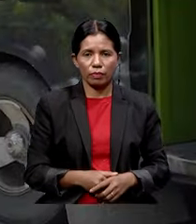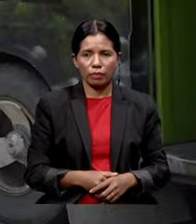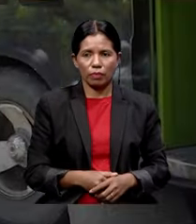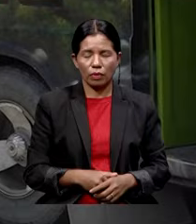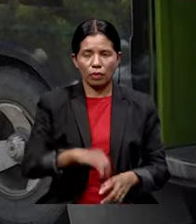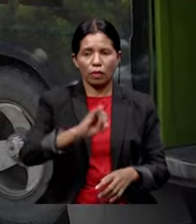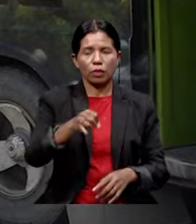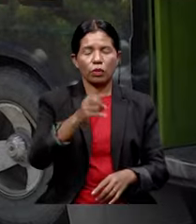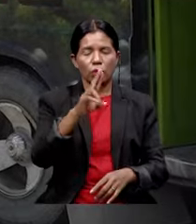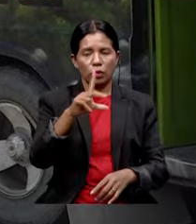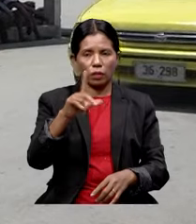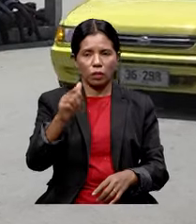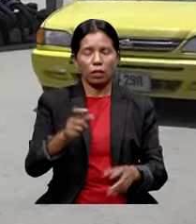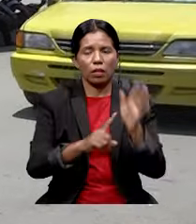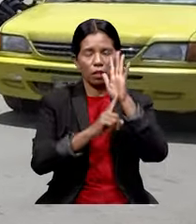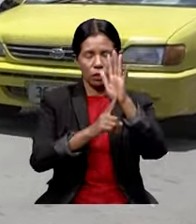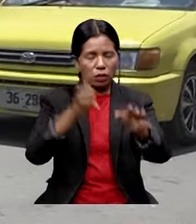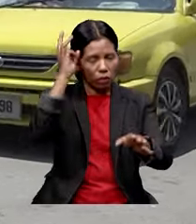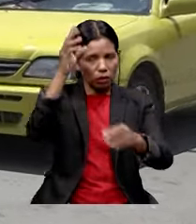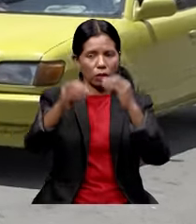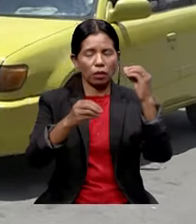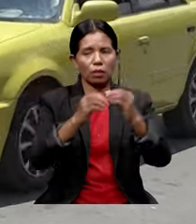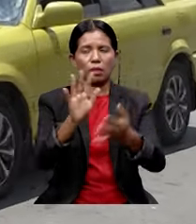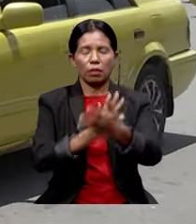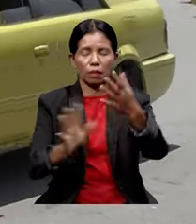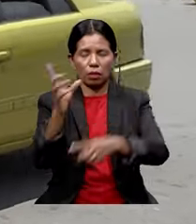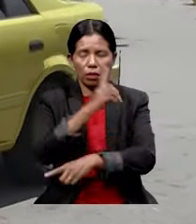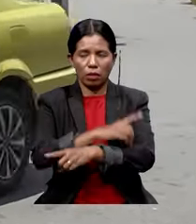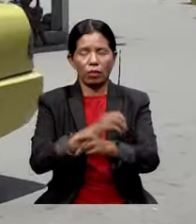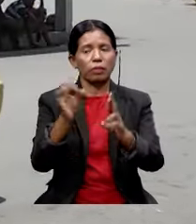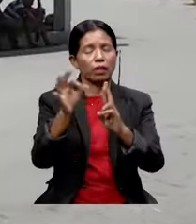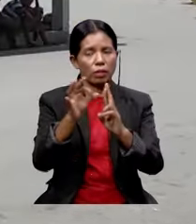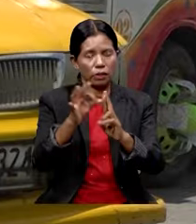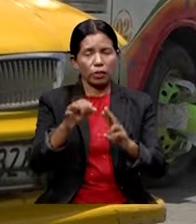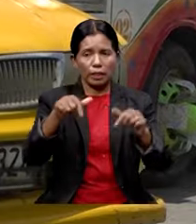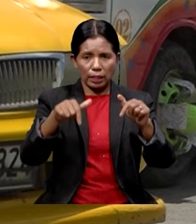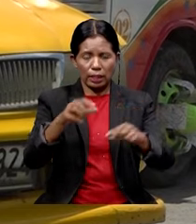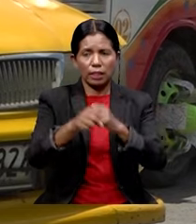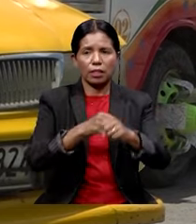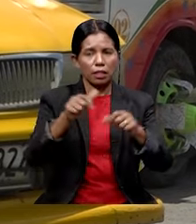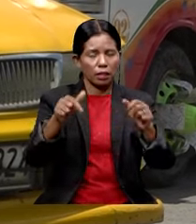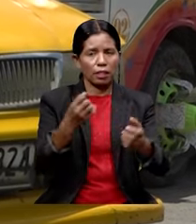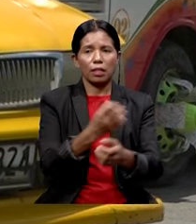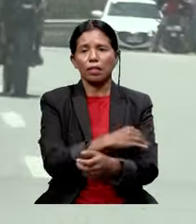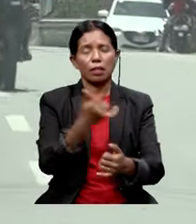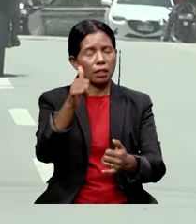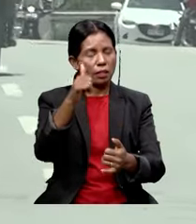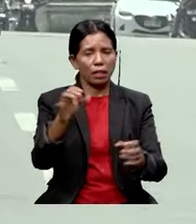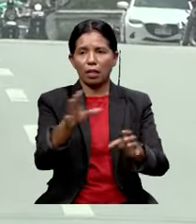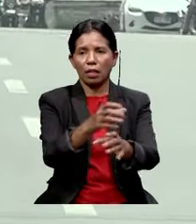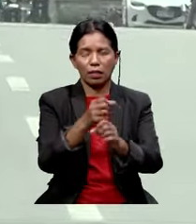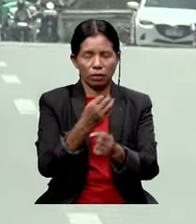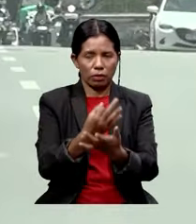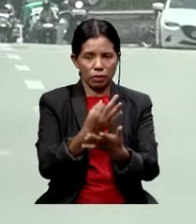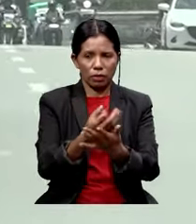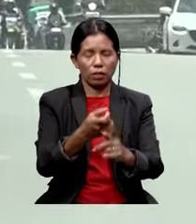Julius Suarez kintau hatone preocupação ne relaciona ho celebração lorong finado tinang ne, taksista sira lahetan rendimento tambah bi sira foto direta